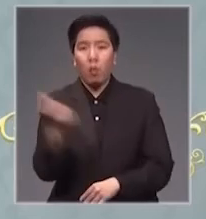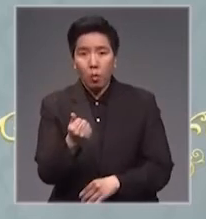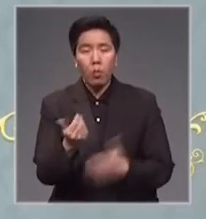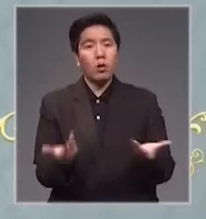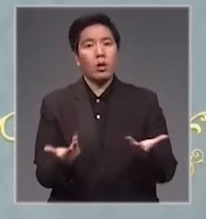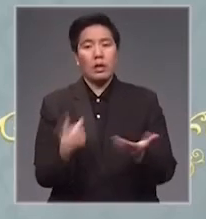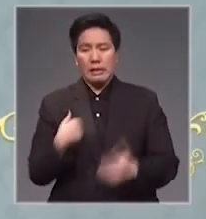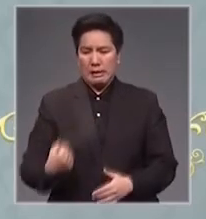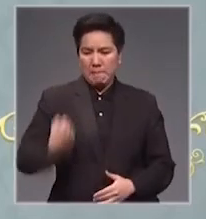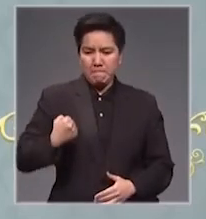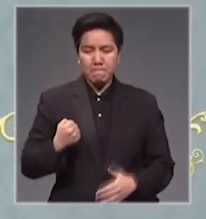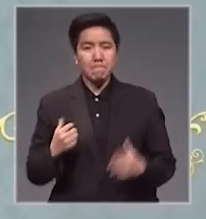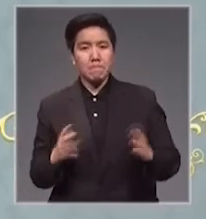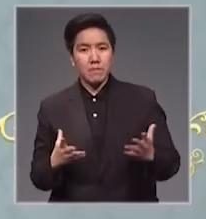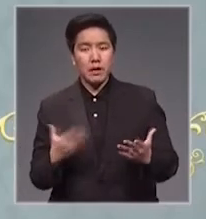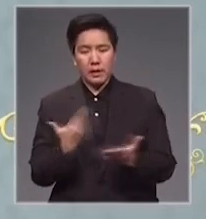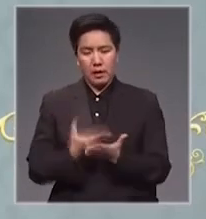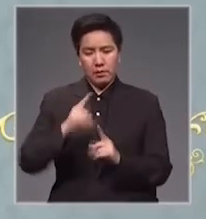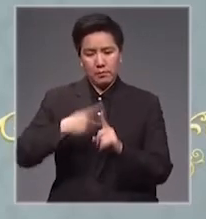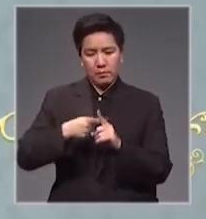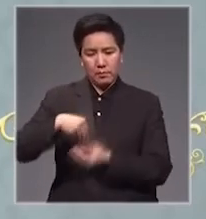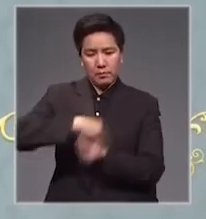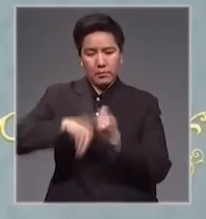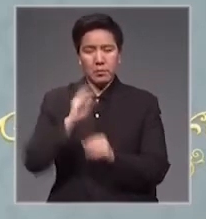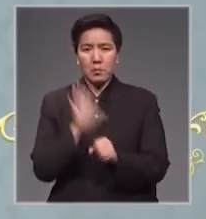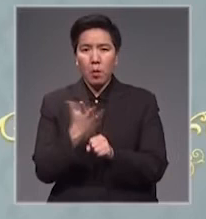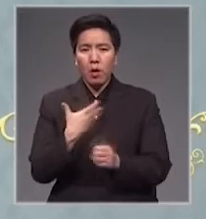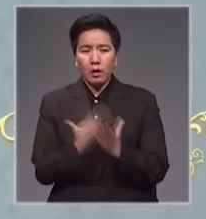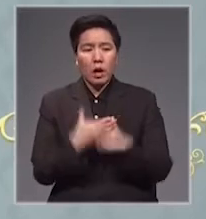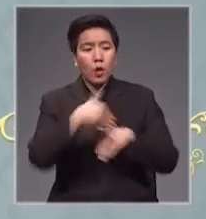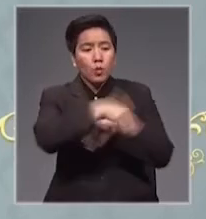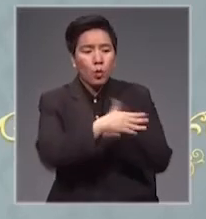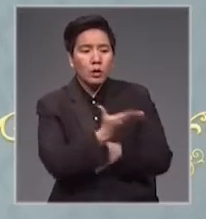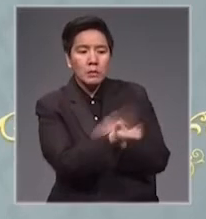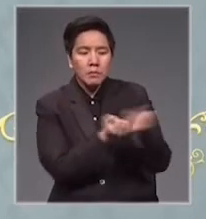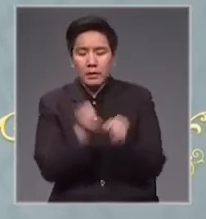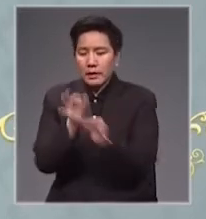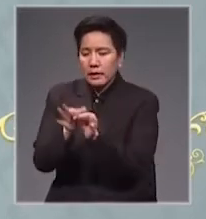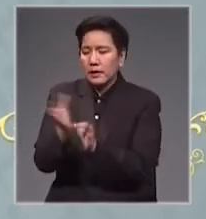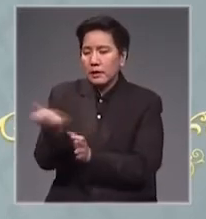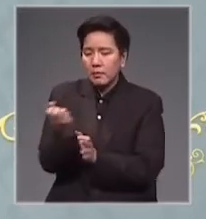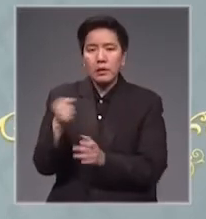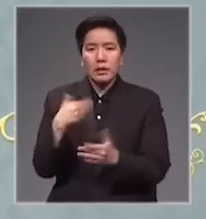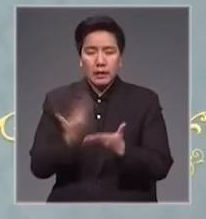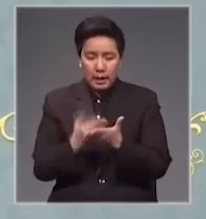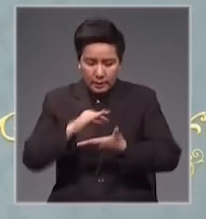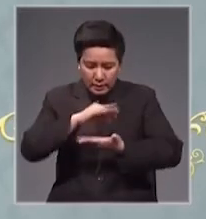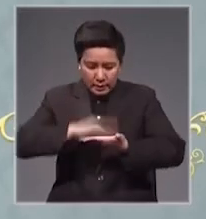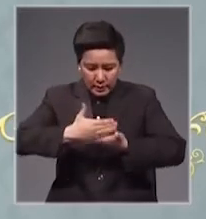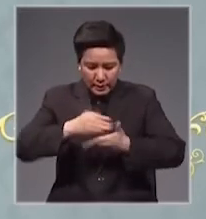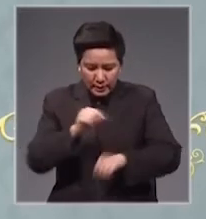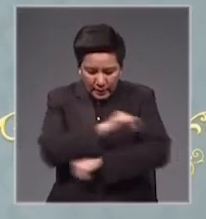ข็งเพียงพอรายได้ไม่เพียงพอเกิดการเป็นหนี้นอกระบบในระบบมาอย่างต่อเนื่องการไม่มีบัญชีครัวเรือนในการใช้หนี้